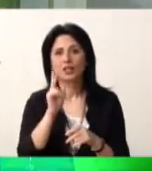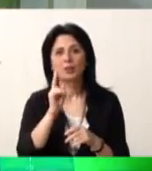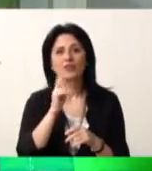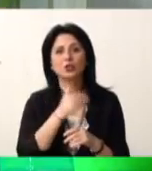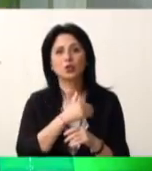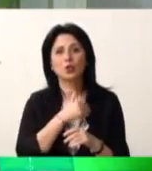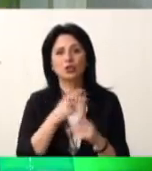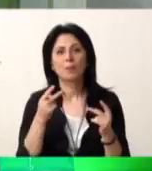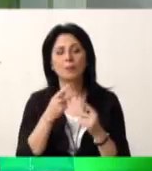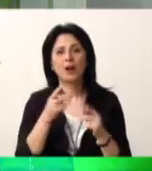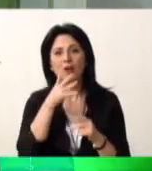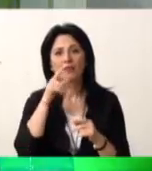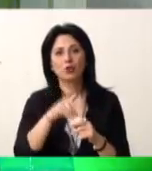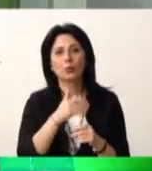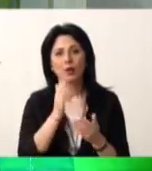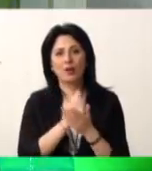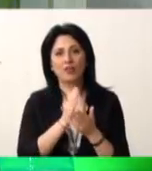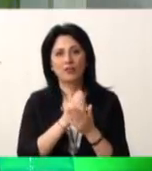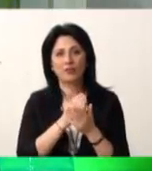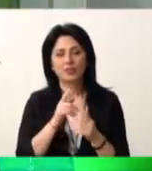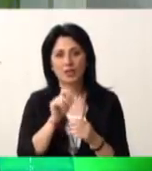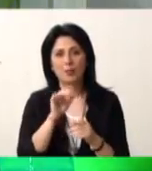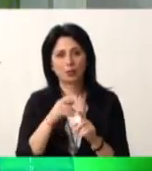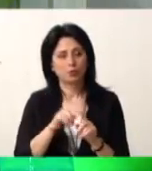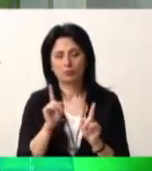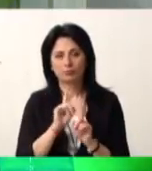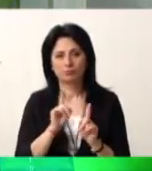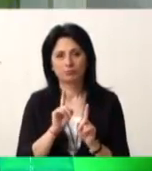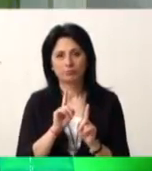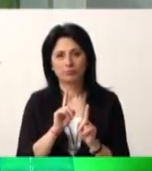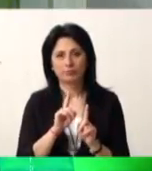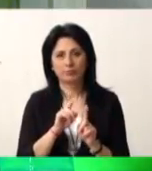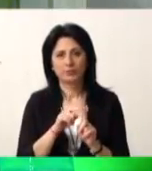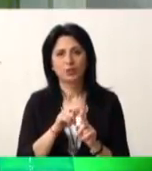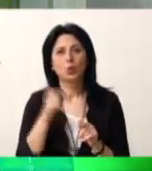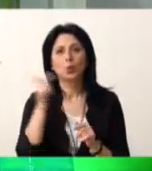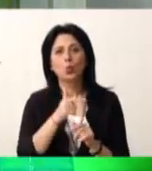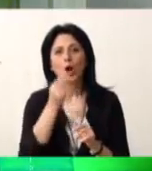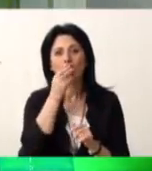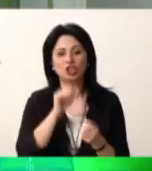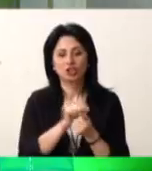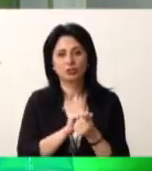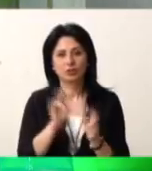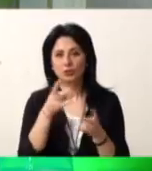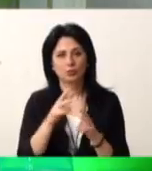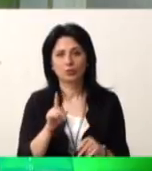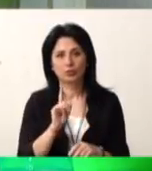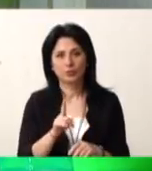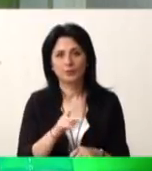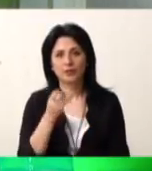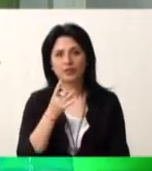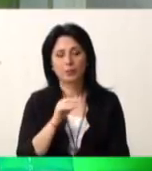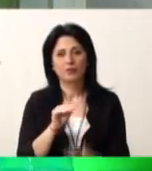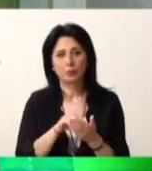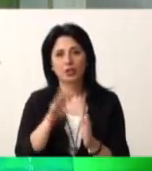ვისაც პარალელურად ამავე დროს აქვს ყაფზობა. არ არის მიზანშეწონილი უხეში პროდუქტის გამოყენება, კიდევ